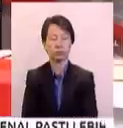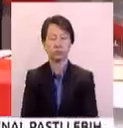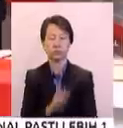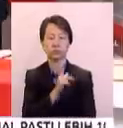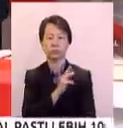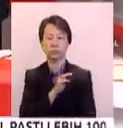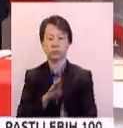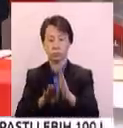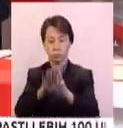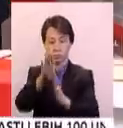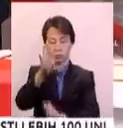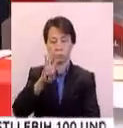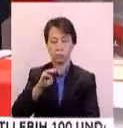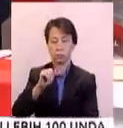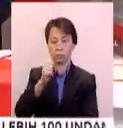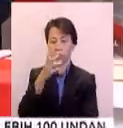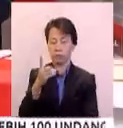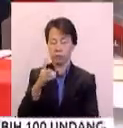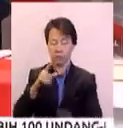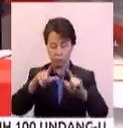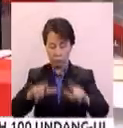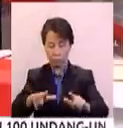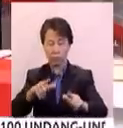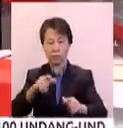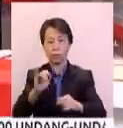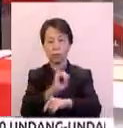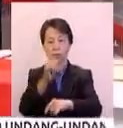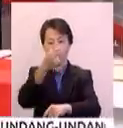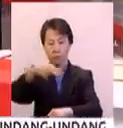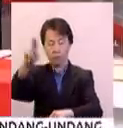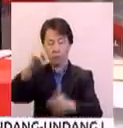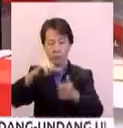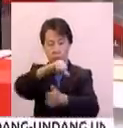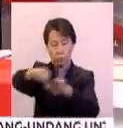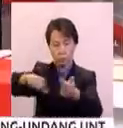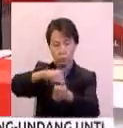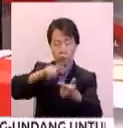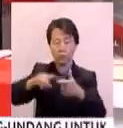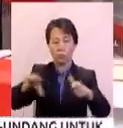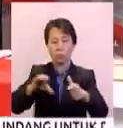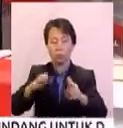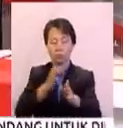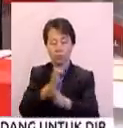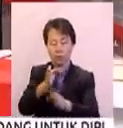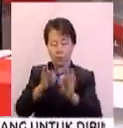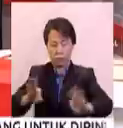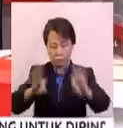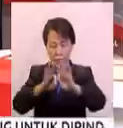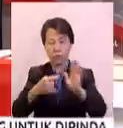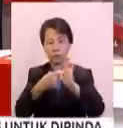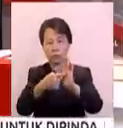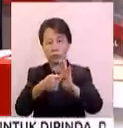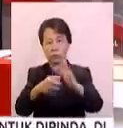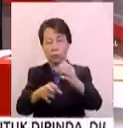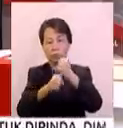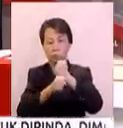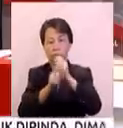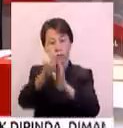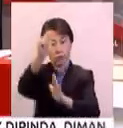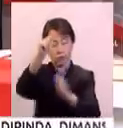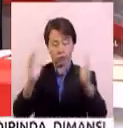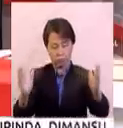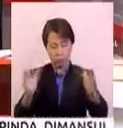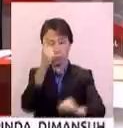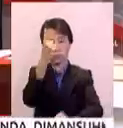Kementerian Pembangunan Usahawan MED meletakkan industri halal, aero angkasa dan pembuatan sebagai bidang utama yang mencatat pencapaian tertinggi dalam